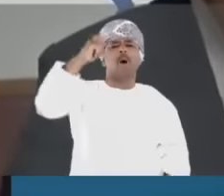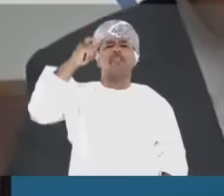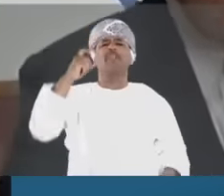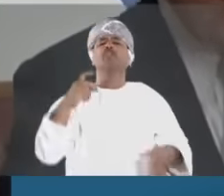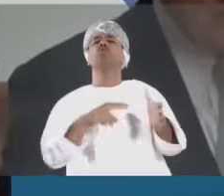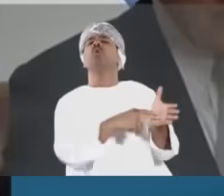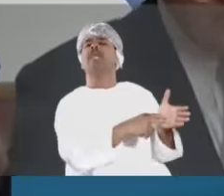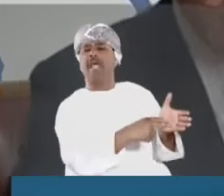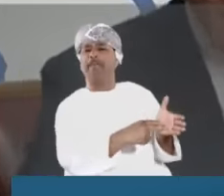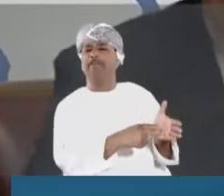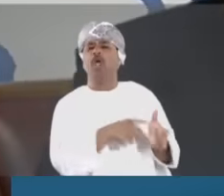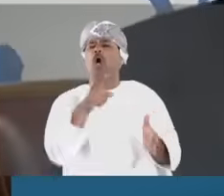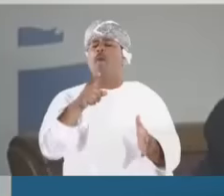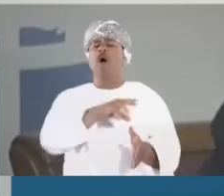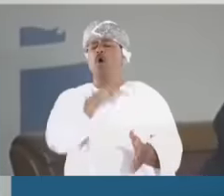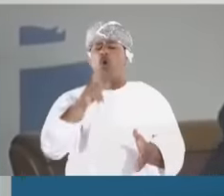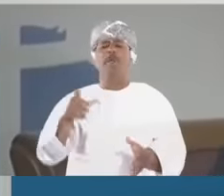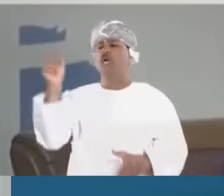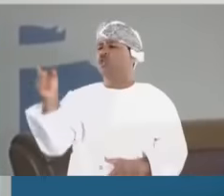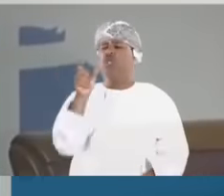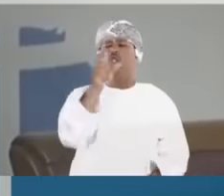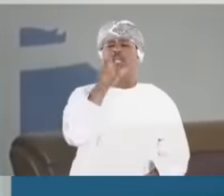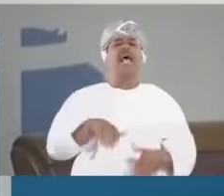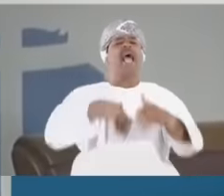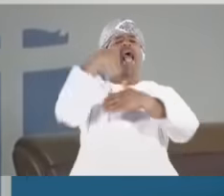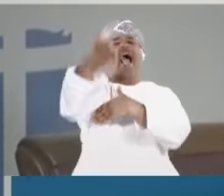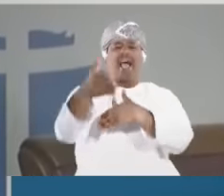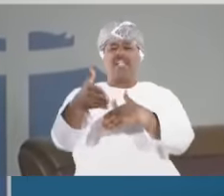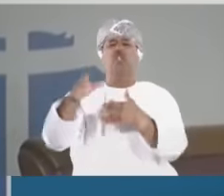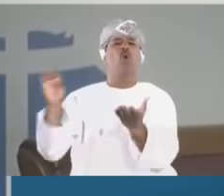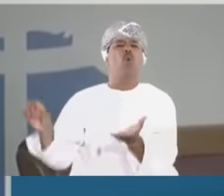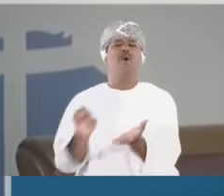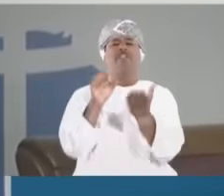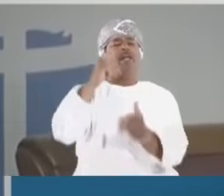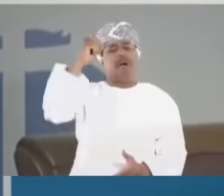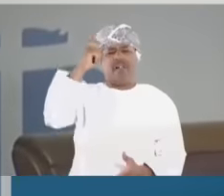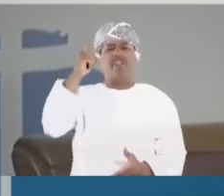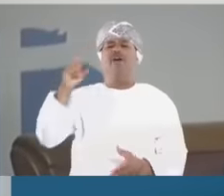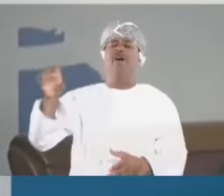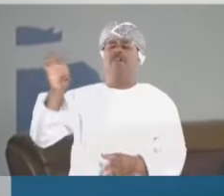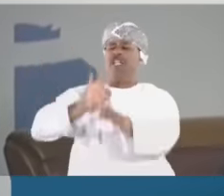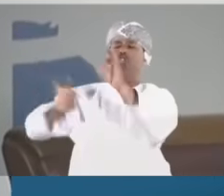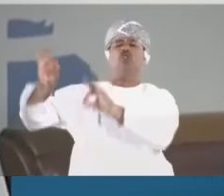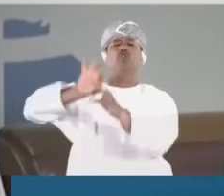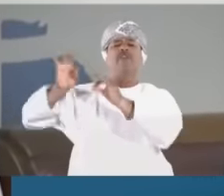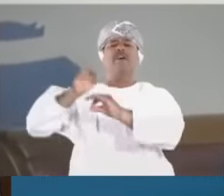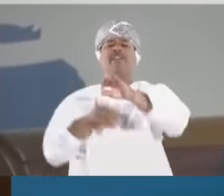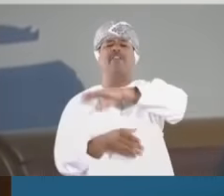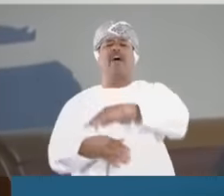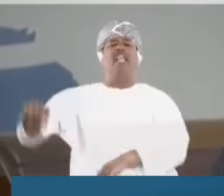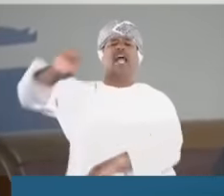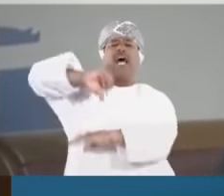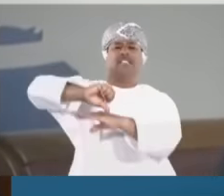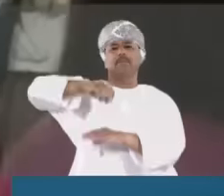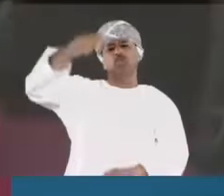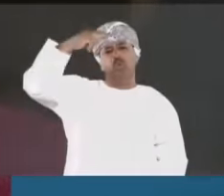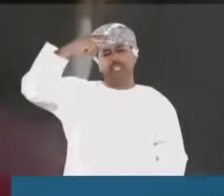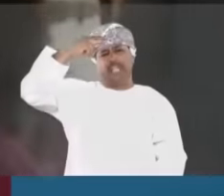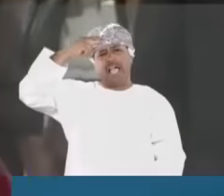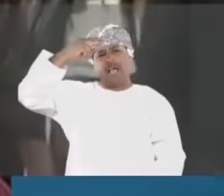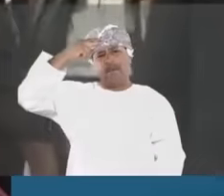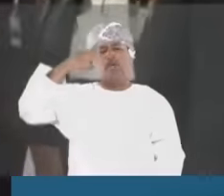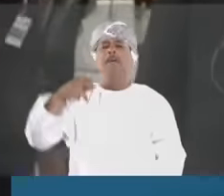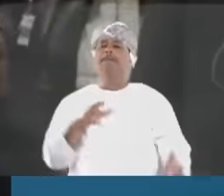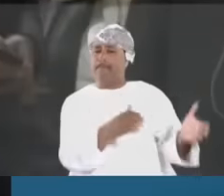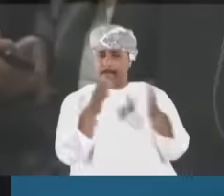السوريين والتي شملت شخصيات من خارج وفد المعارضة المشكلة عقب الاجتماع الذي عقد في العاصمة السعودية الرياض،